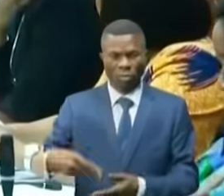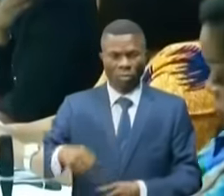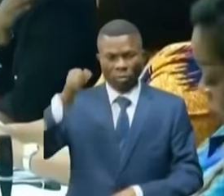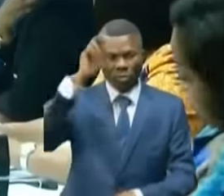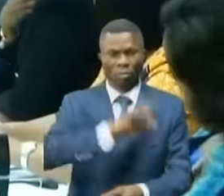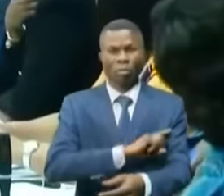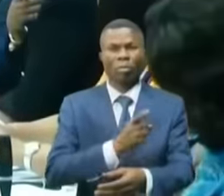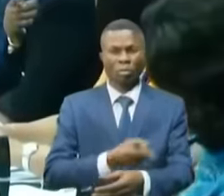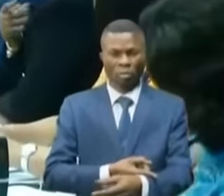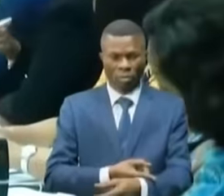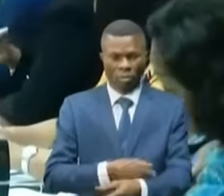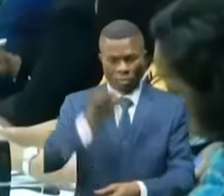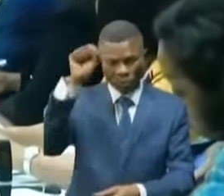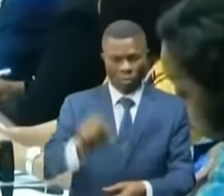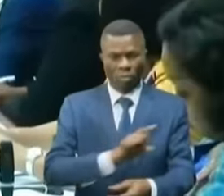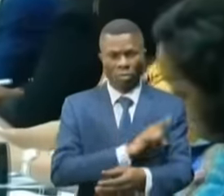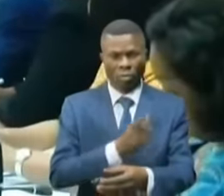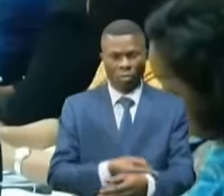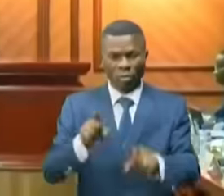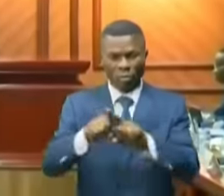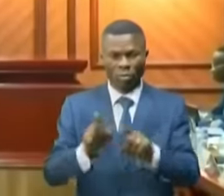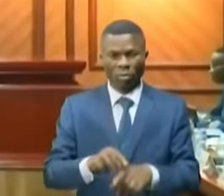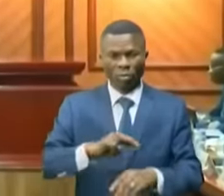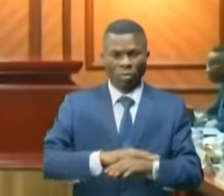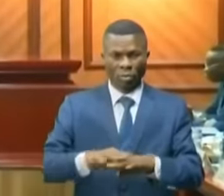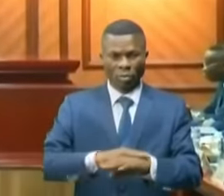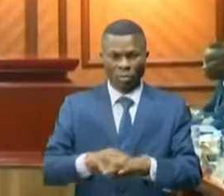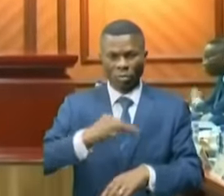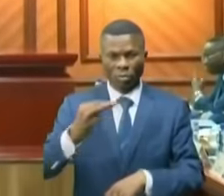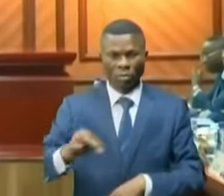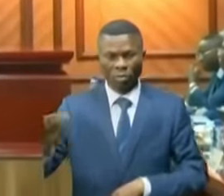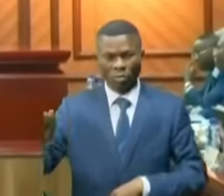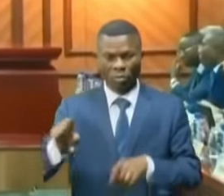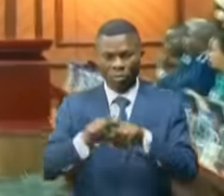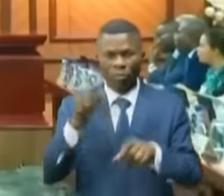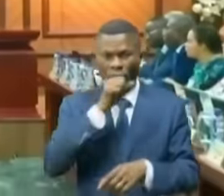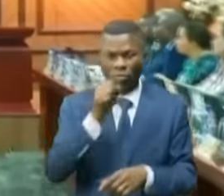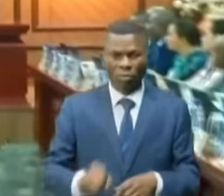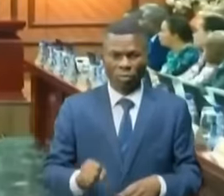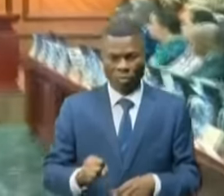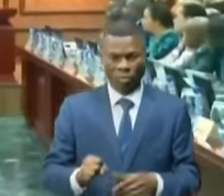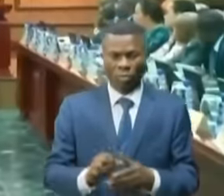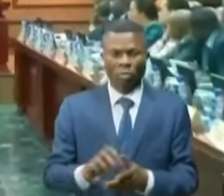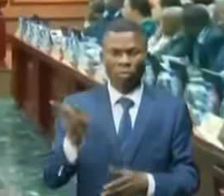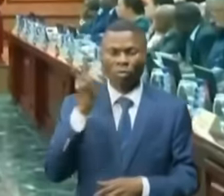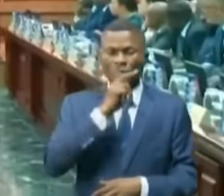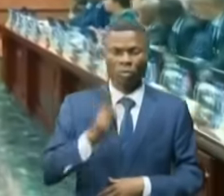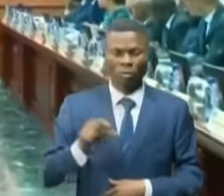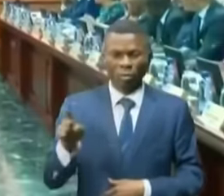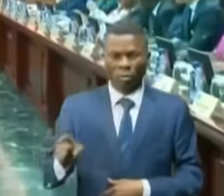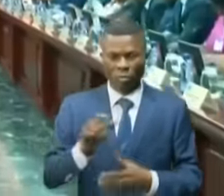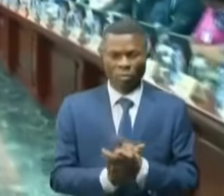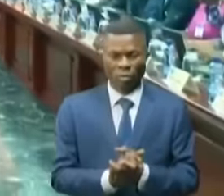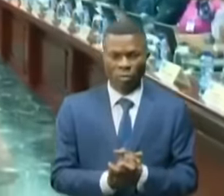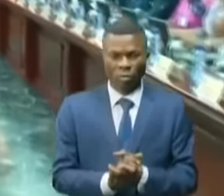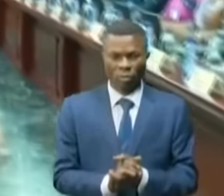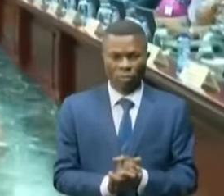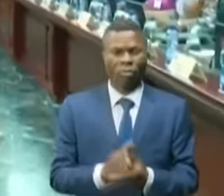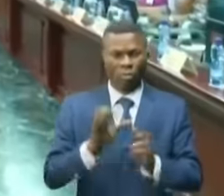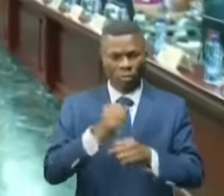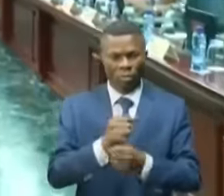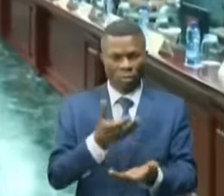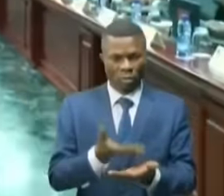Kivu, du Sud Kivu, du Maniema et même celle de l'ancienne Grande Orientale. Cela